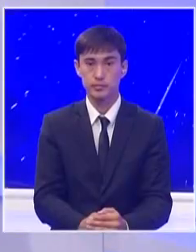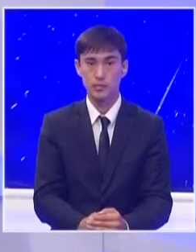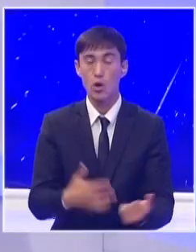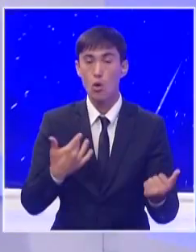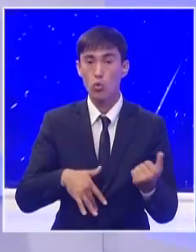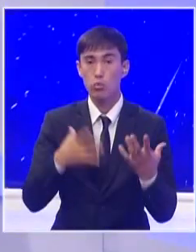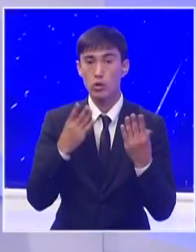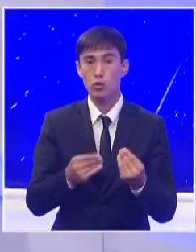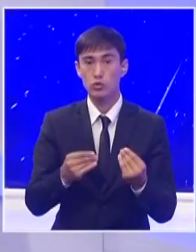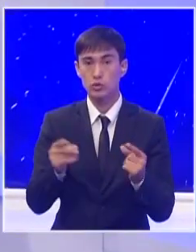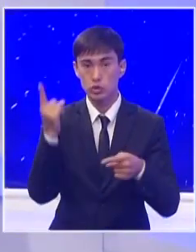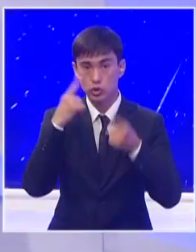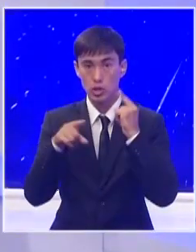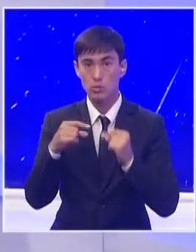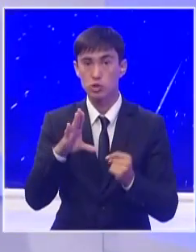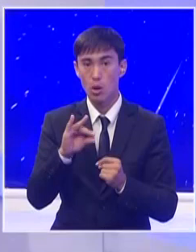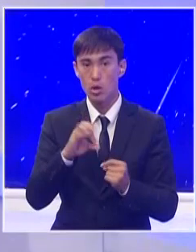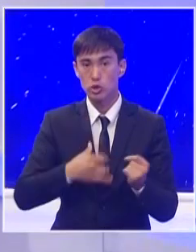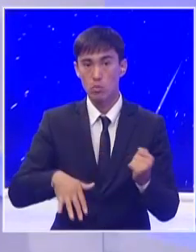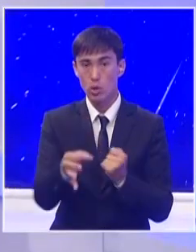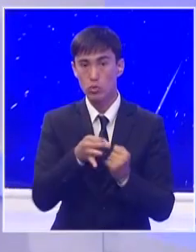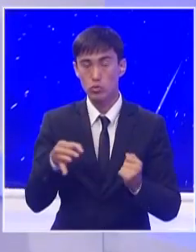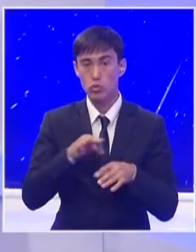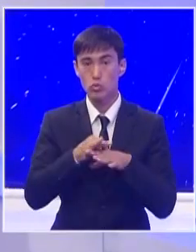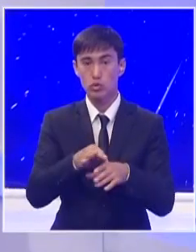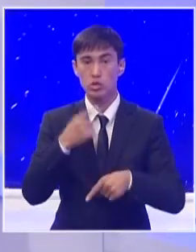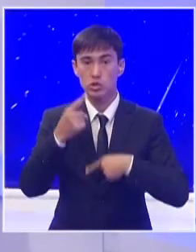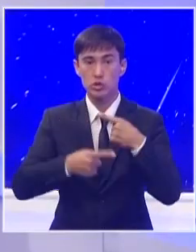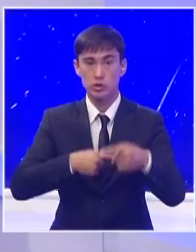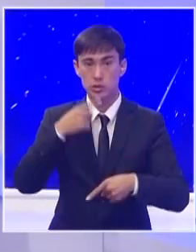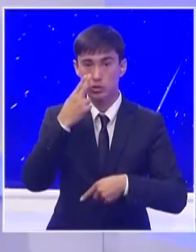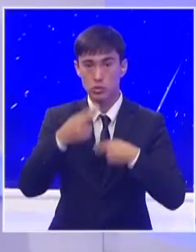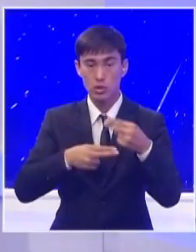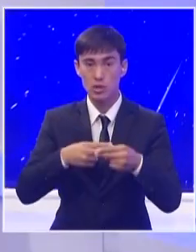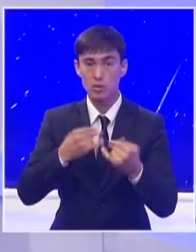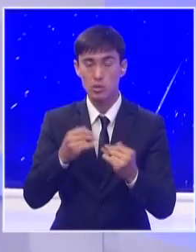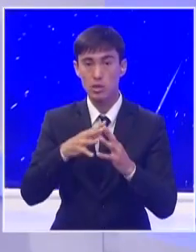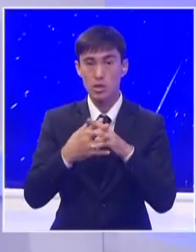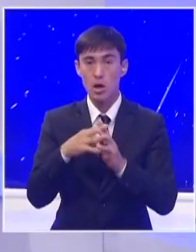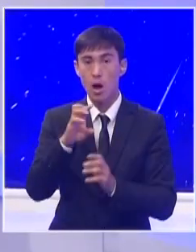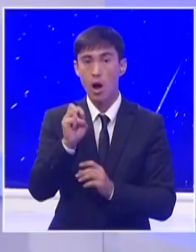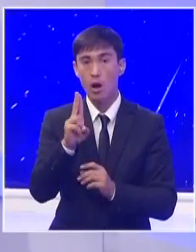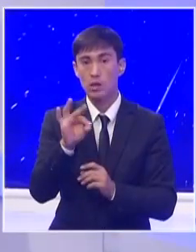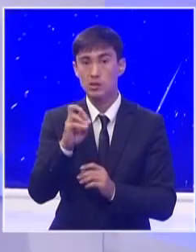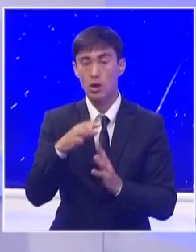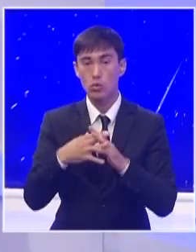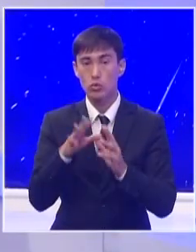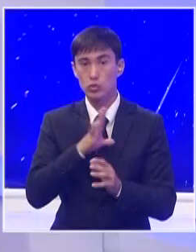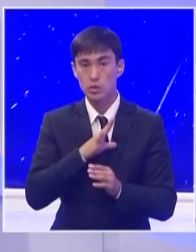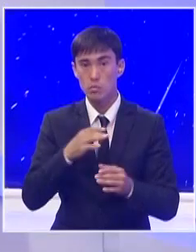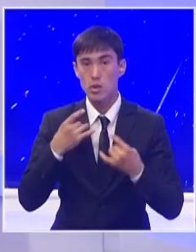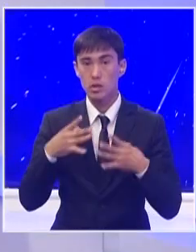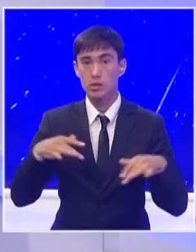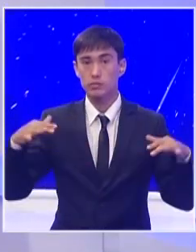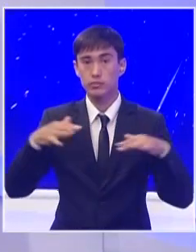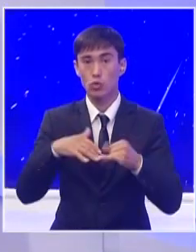Домбыра күні жыралыбы Жамбыл ауданында да өтті. Жылдағы дәстүрлі шара биыл Қарақыстақ ауылында өтті. Мерекелік жиынға домбырашылар мен